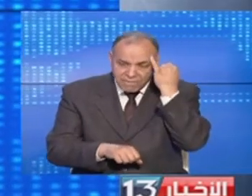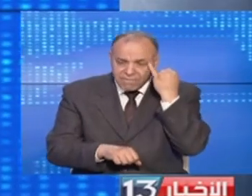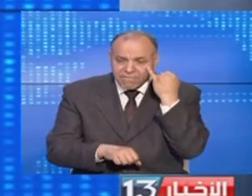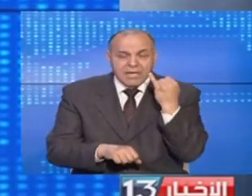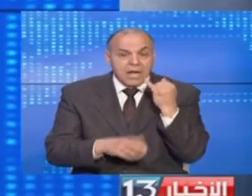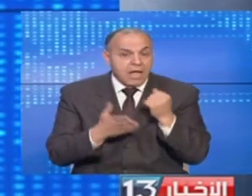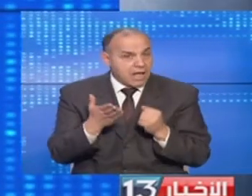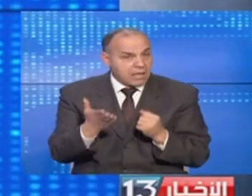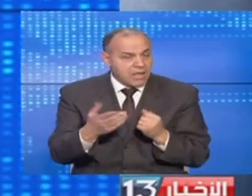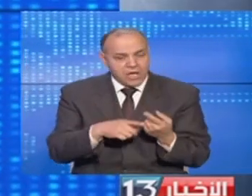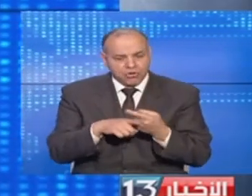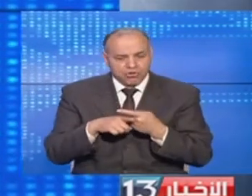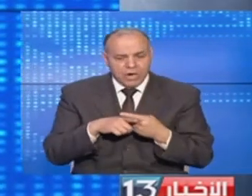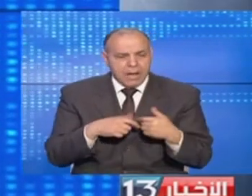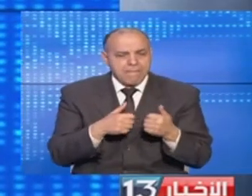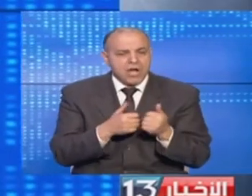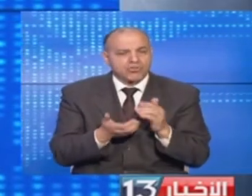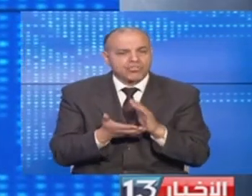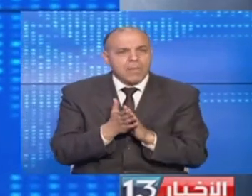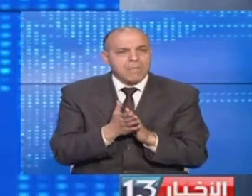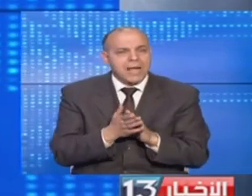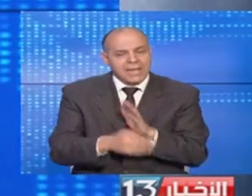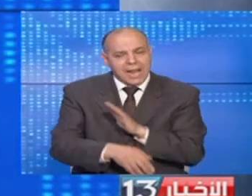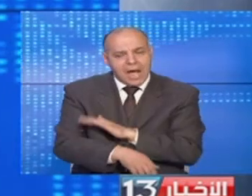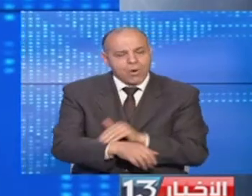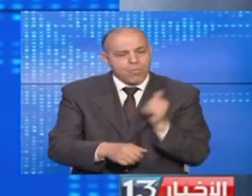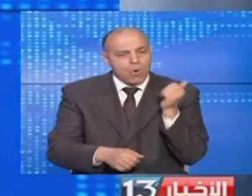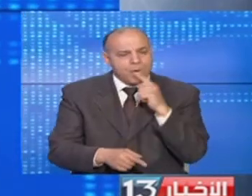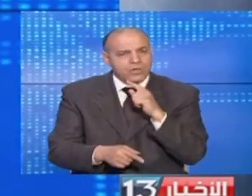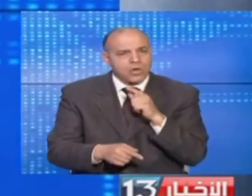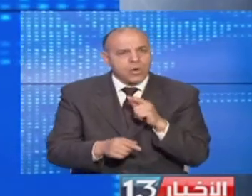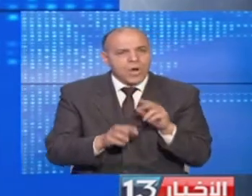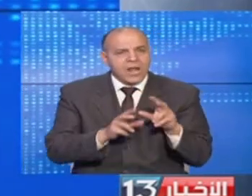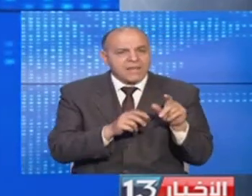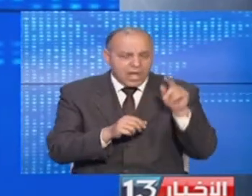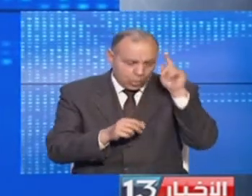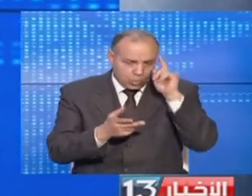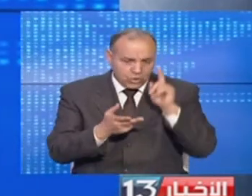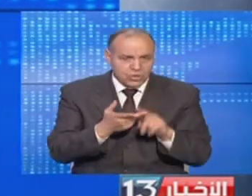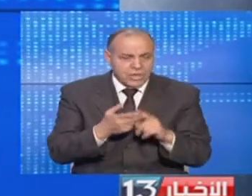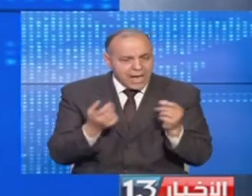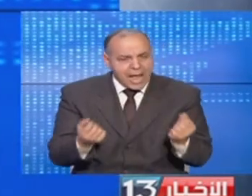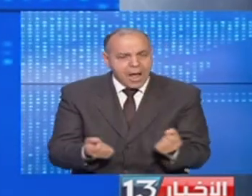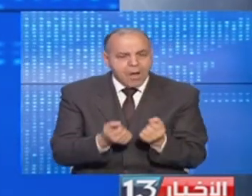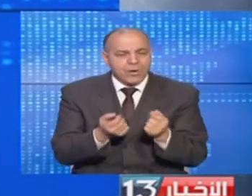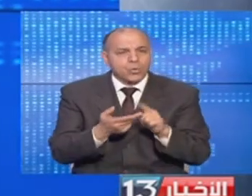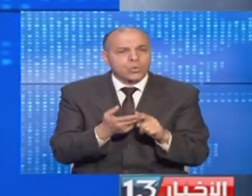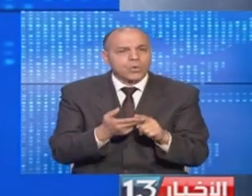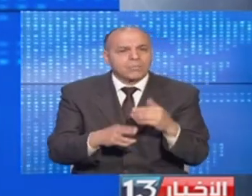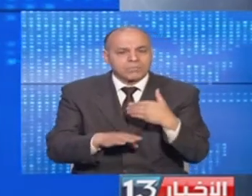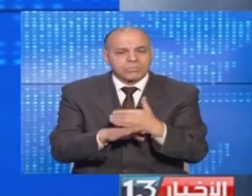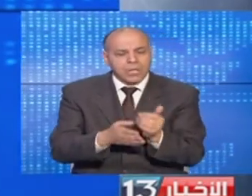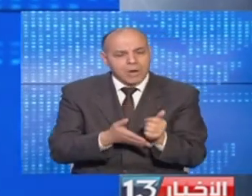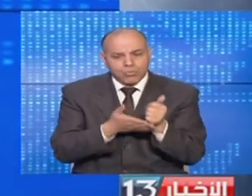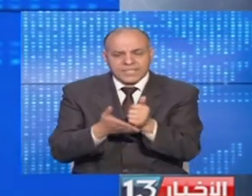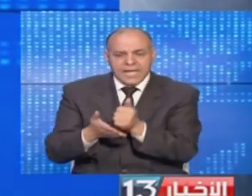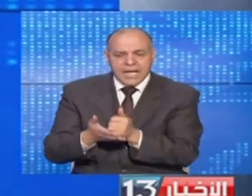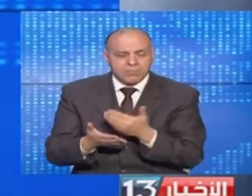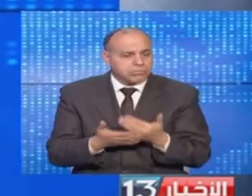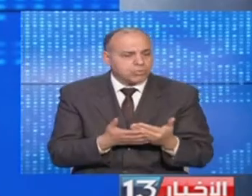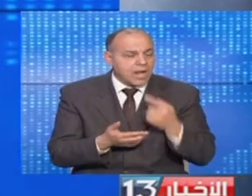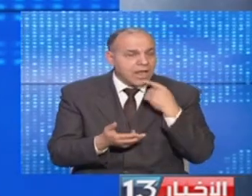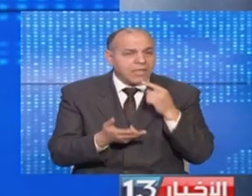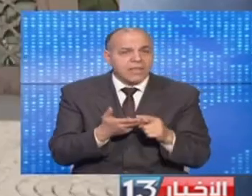منها وبشراكه مع جمعيه العون المباشر والاذاعه الوطنيه حمله لتوزيع مساعدات عينيه